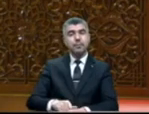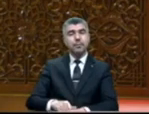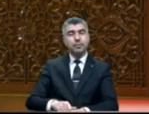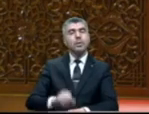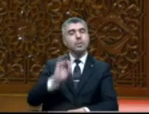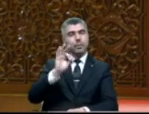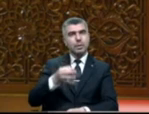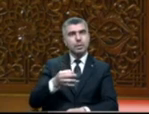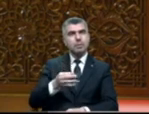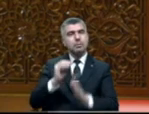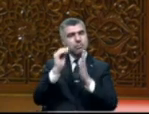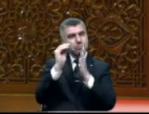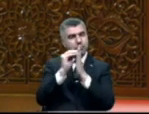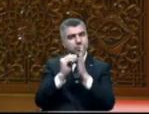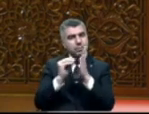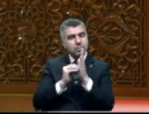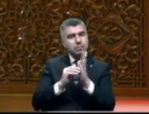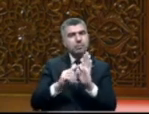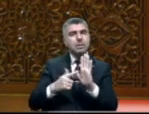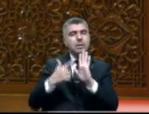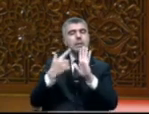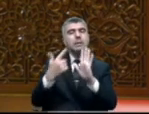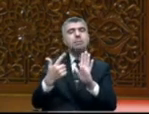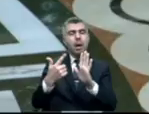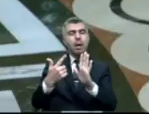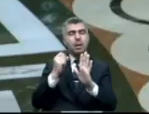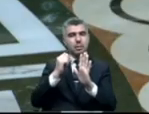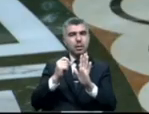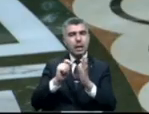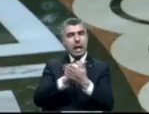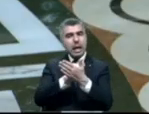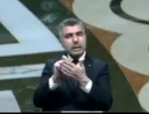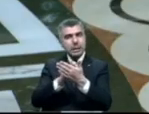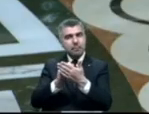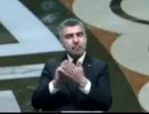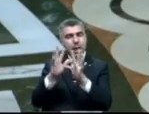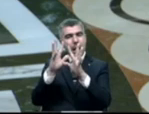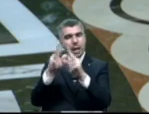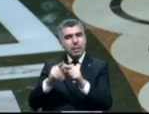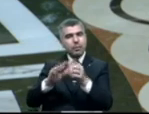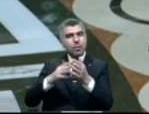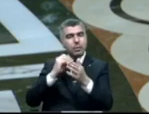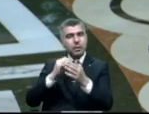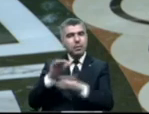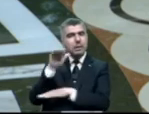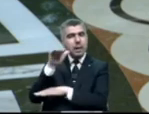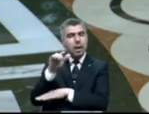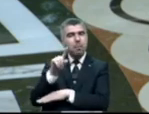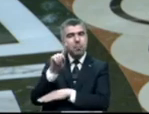الابل داخل في ذاك العدد ديال 7 قطر، حتى هو داخل يعني كاع حسبت كاع القطع، مي الابل